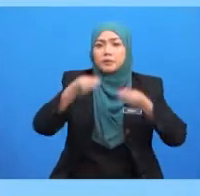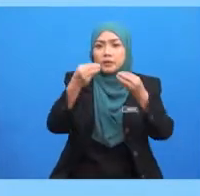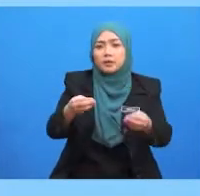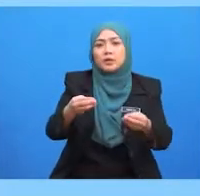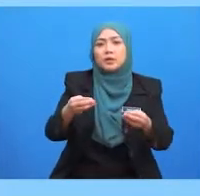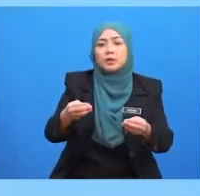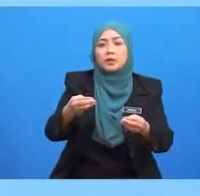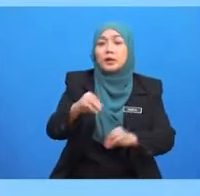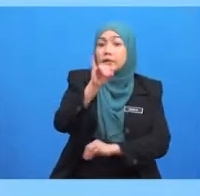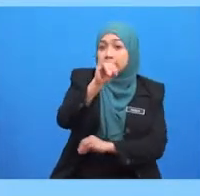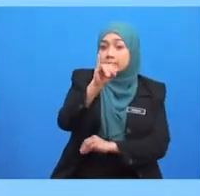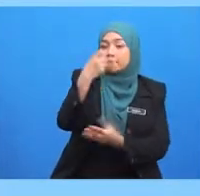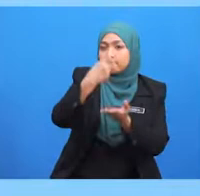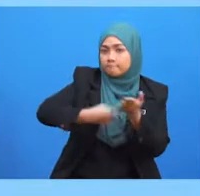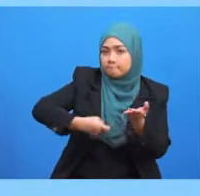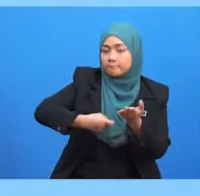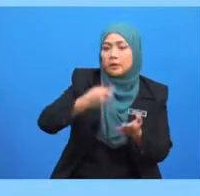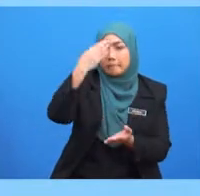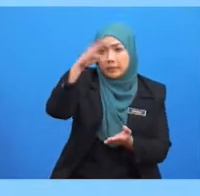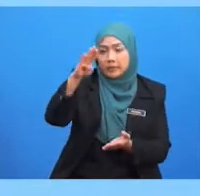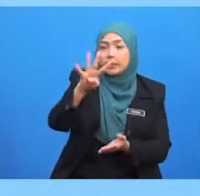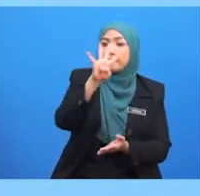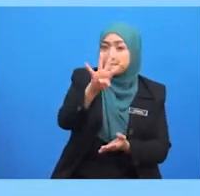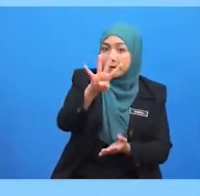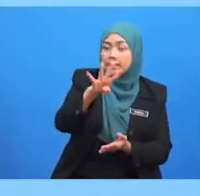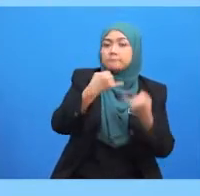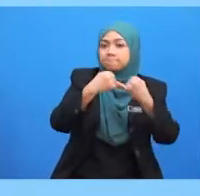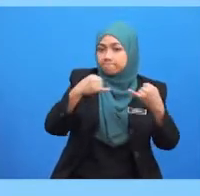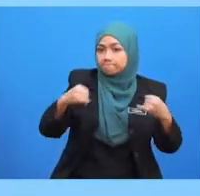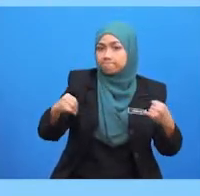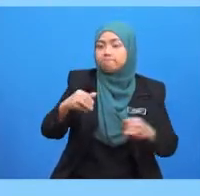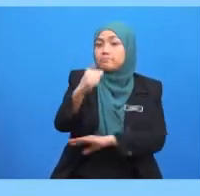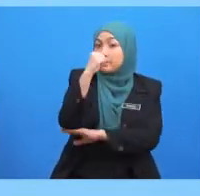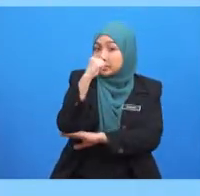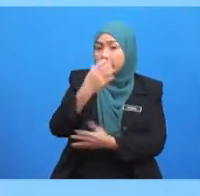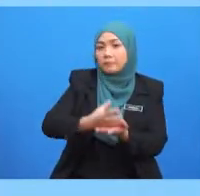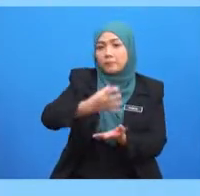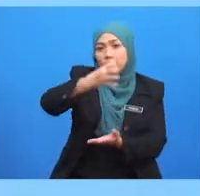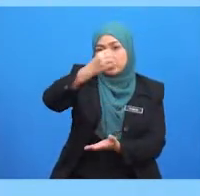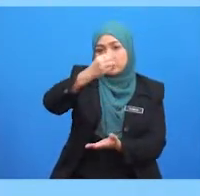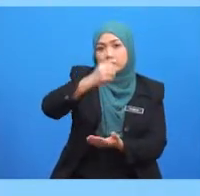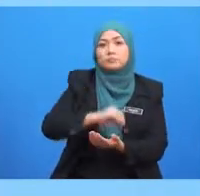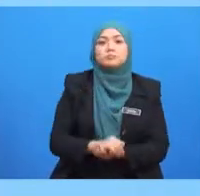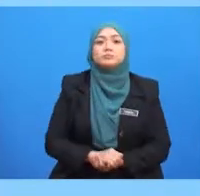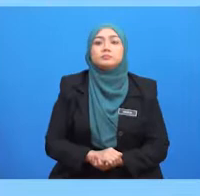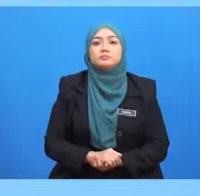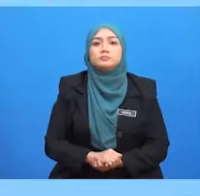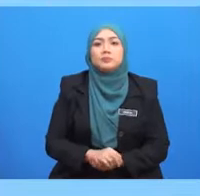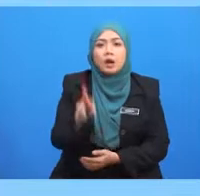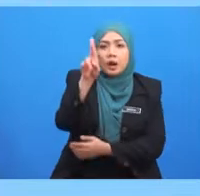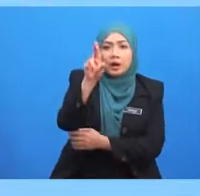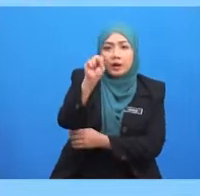adalah indeks harga bagi empat jenis minuman botol s-tee